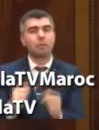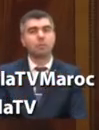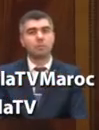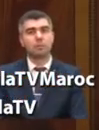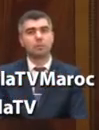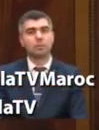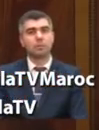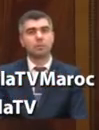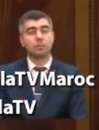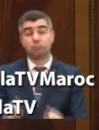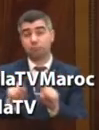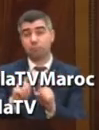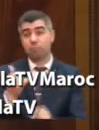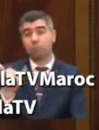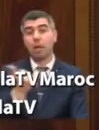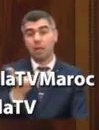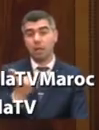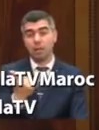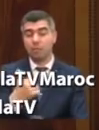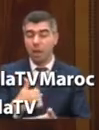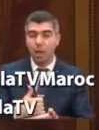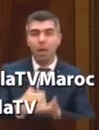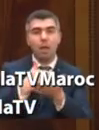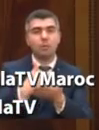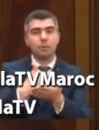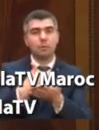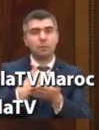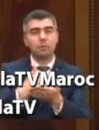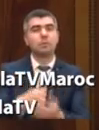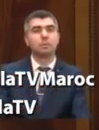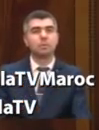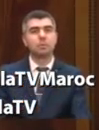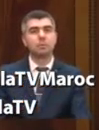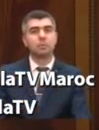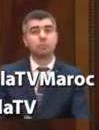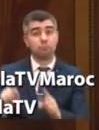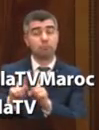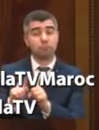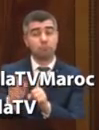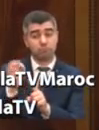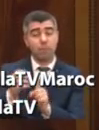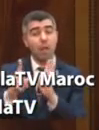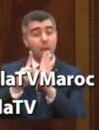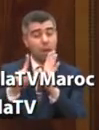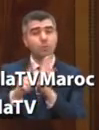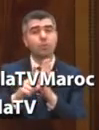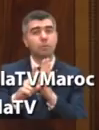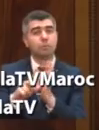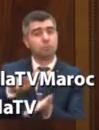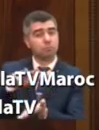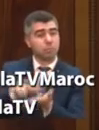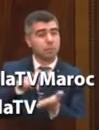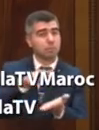إلى تحمل مسؤوليته التاريخية كاملة من خلال إجبار الاحتلال الإسرائيلي